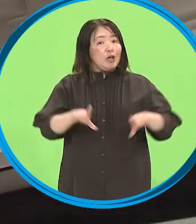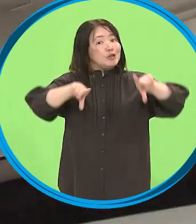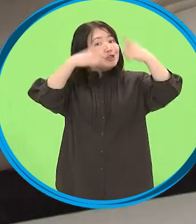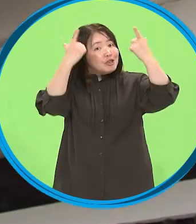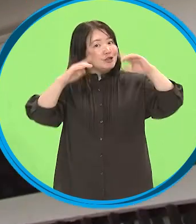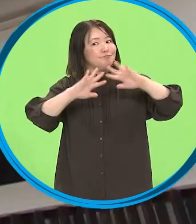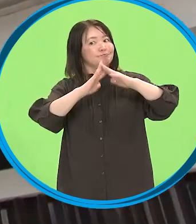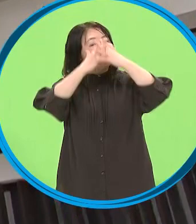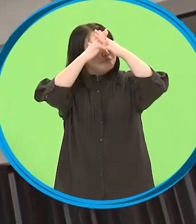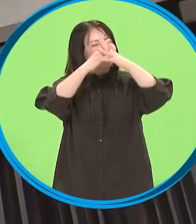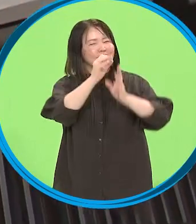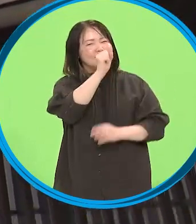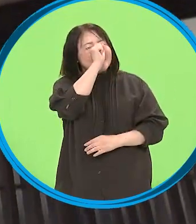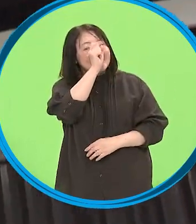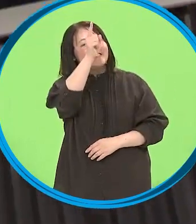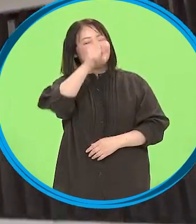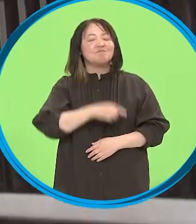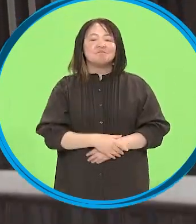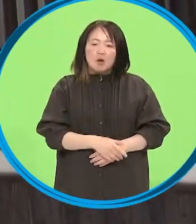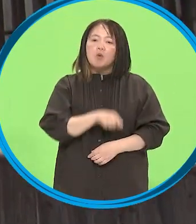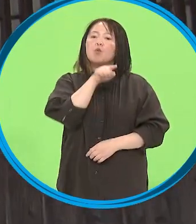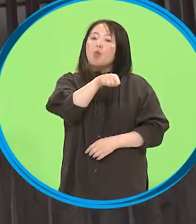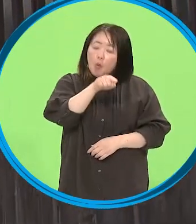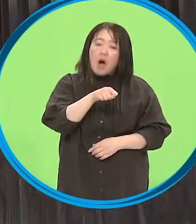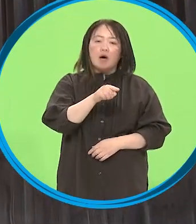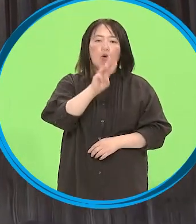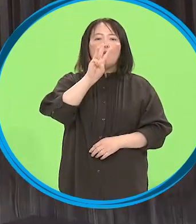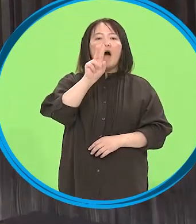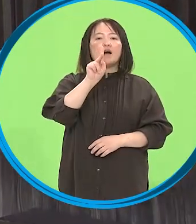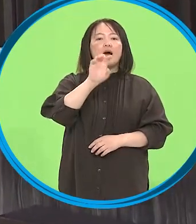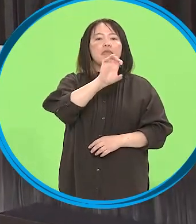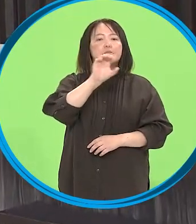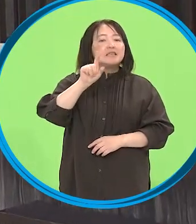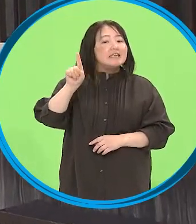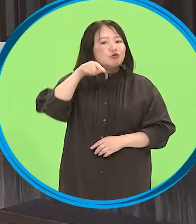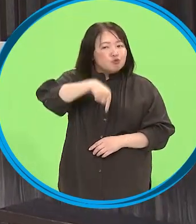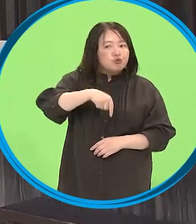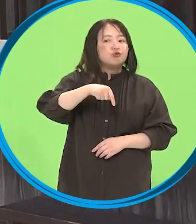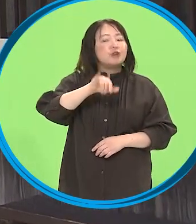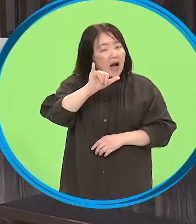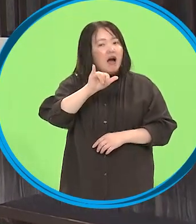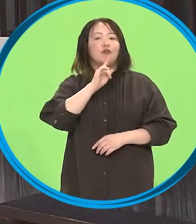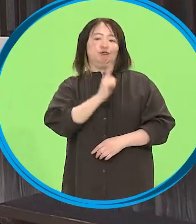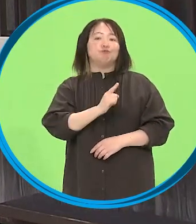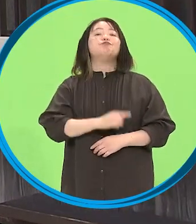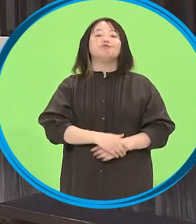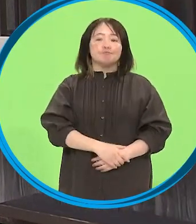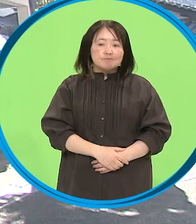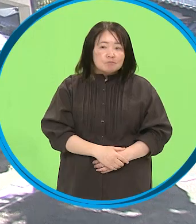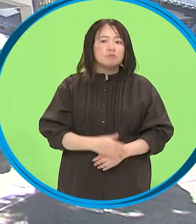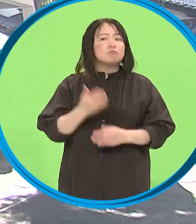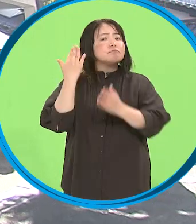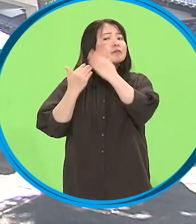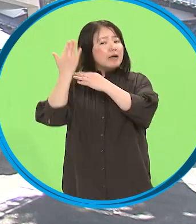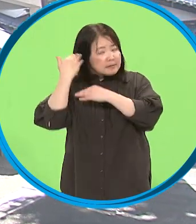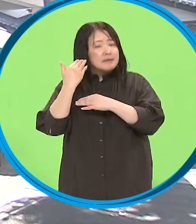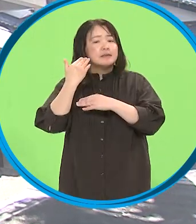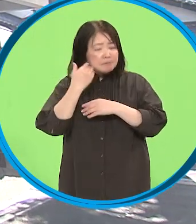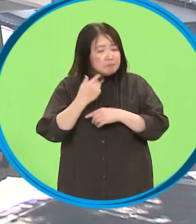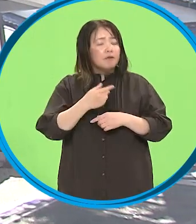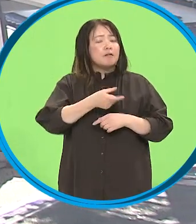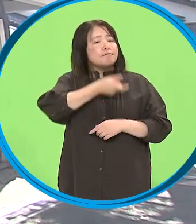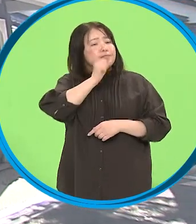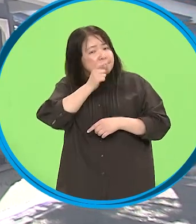That's great。 木造建築は素敵ですね。 ここは若恵比寿屋跡といって、かつて御手